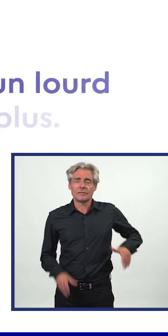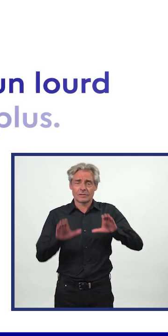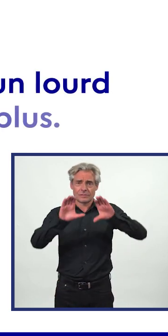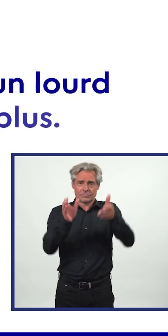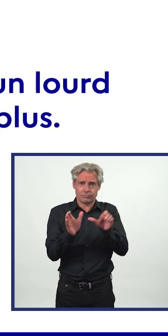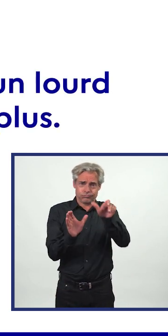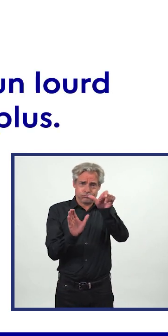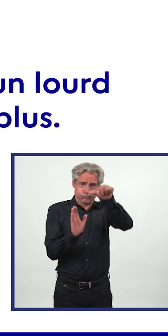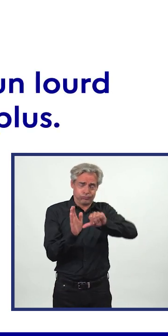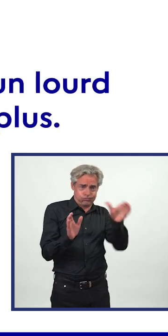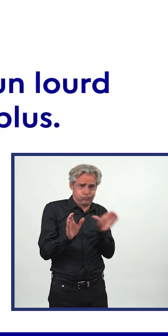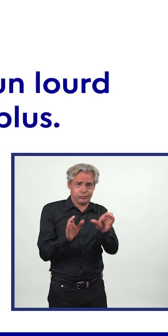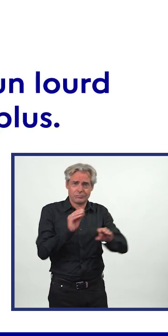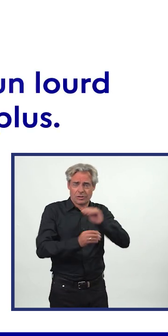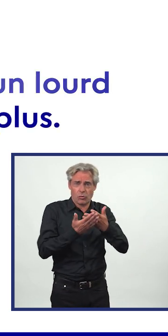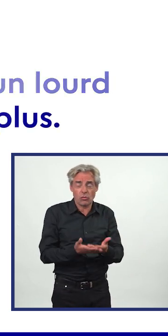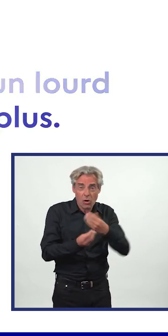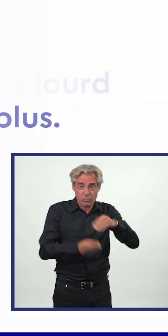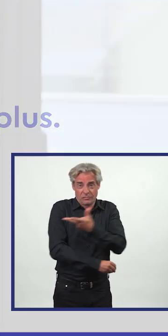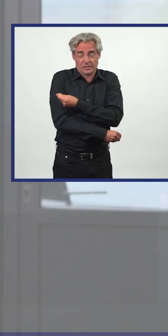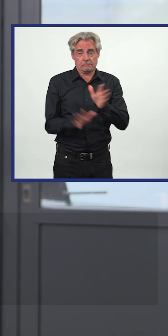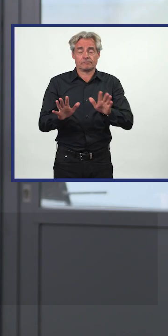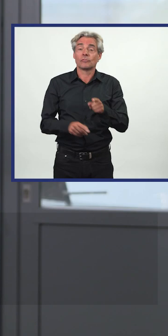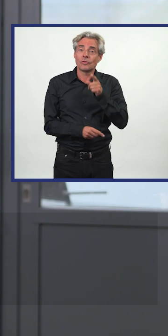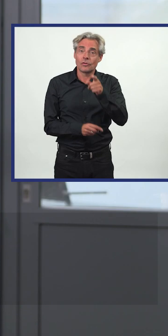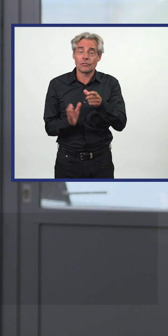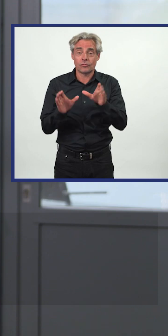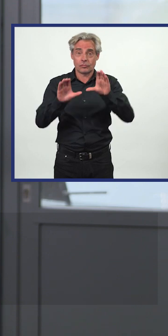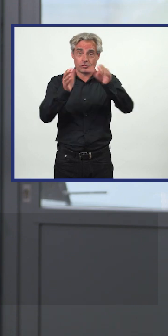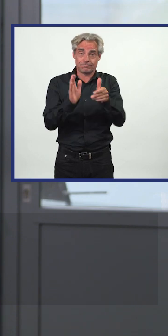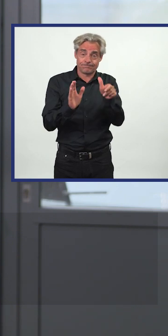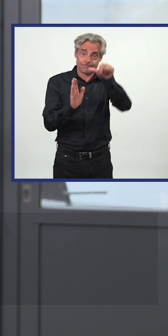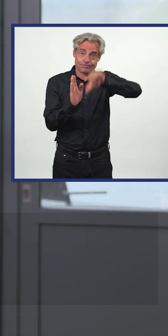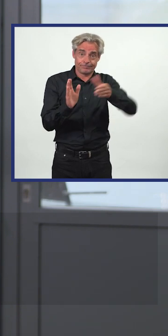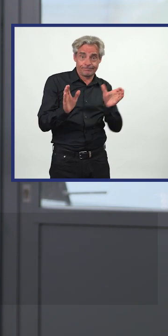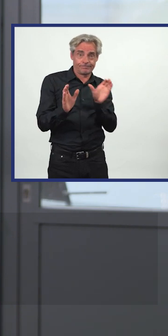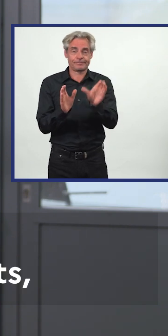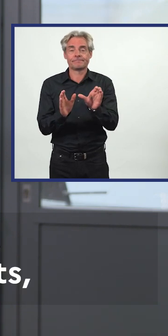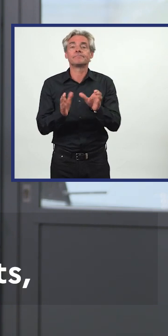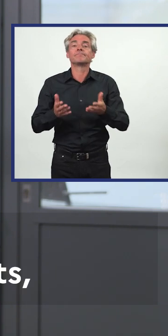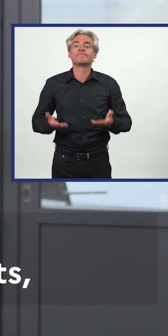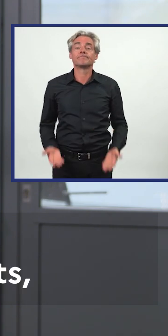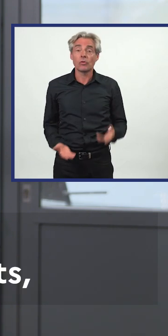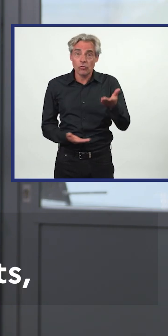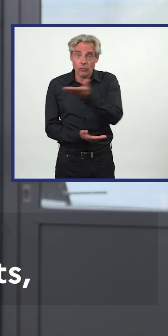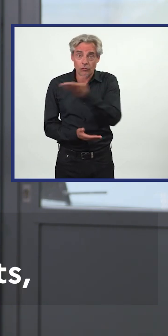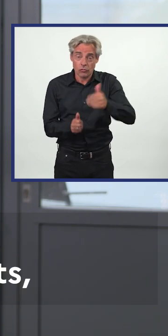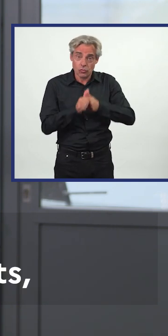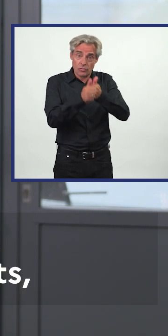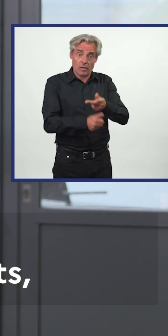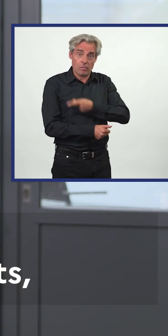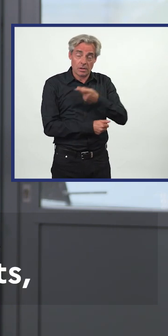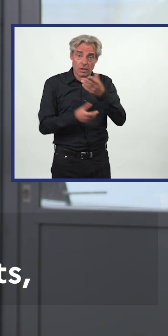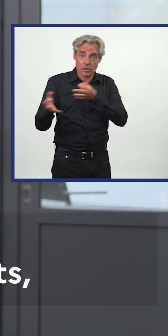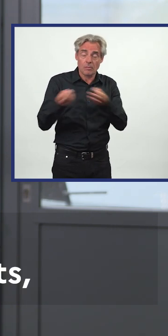Moi, je suis transplantée rénale, j'ai déjà un lourd traitement, alors encore un vaccin en plus. Vous avez reçu une transplantation rénale, vous avez un suivi